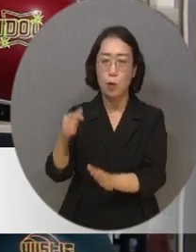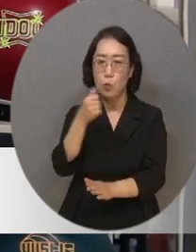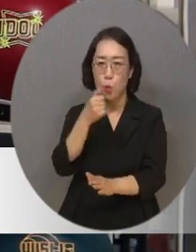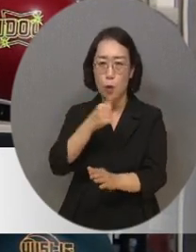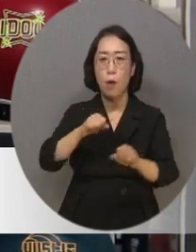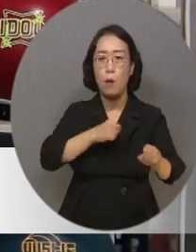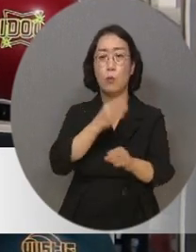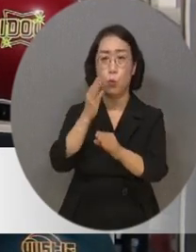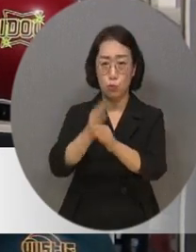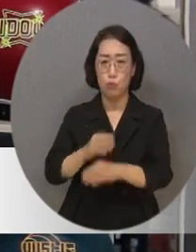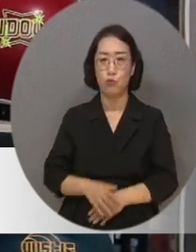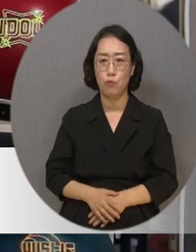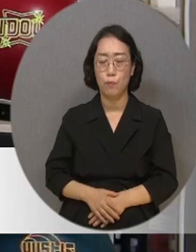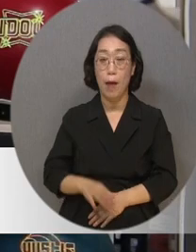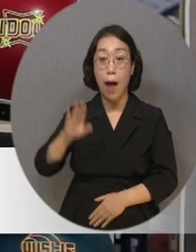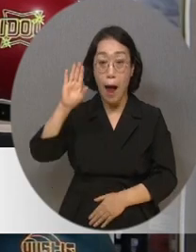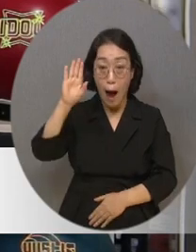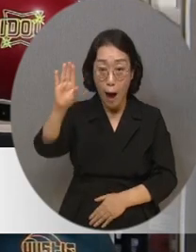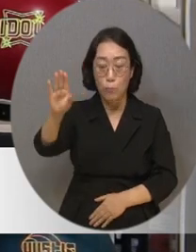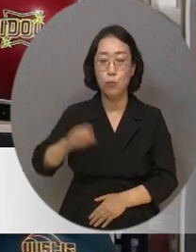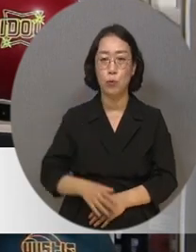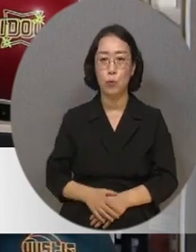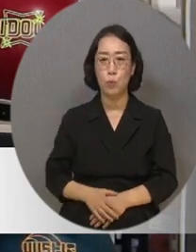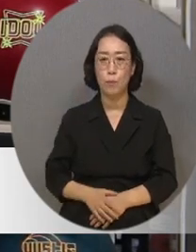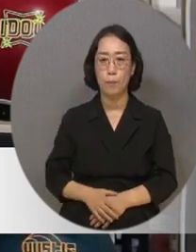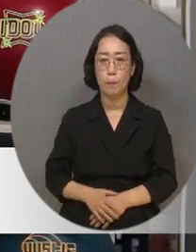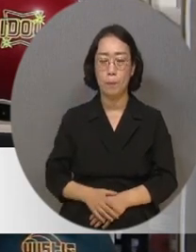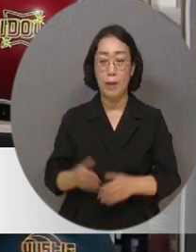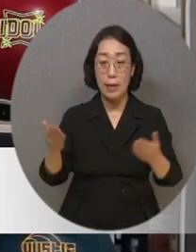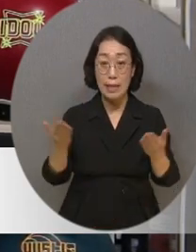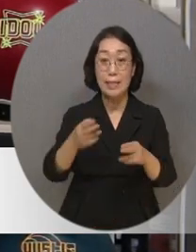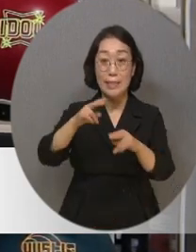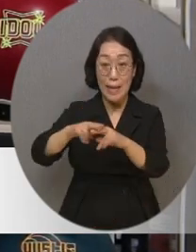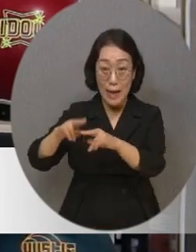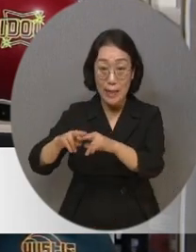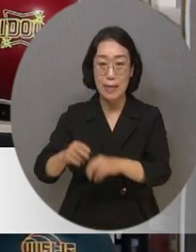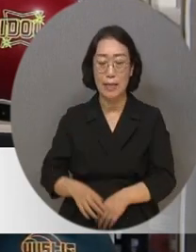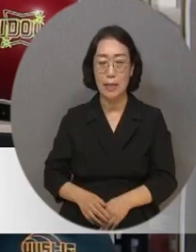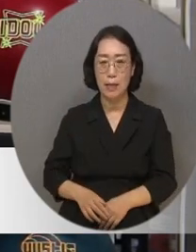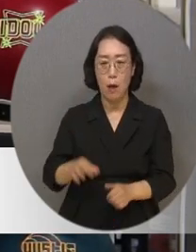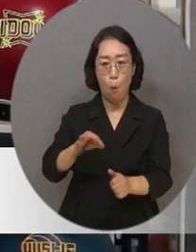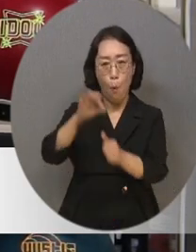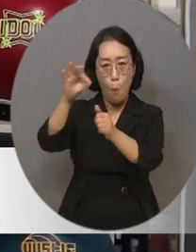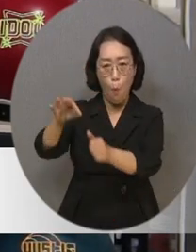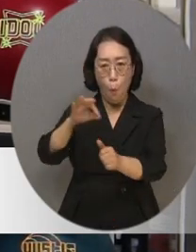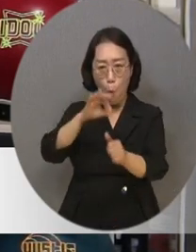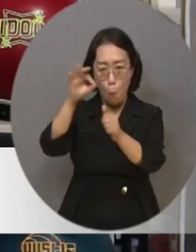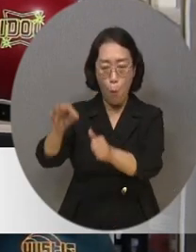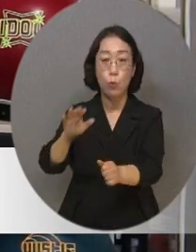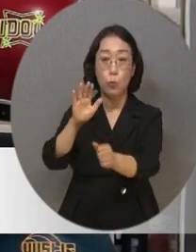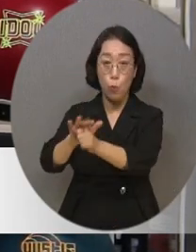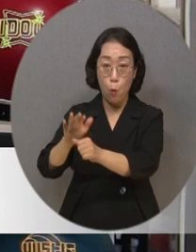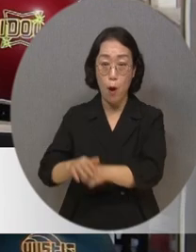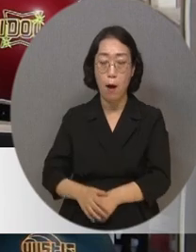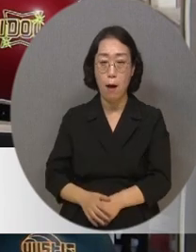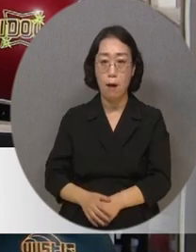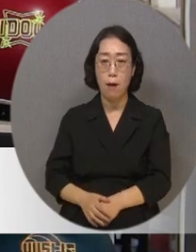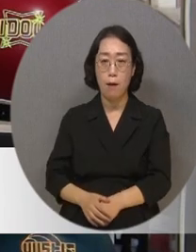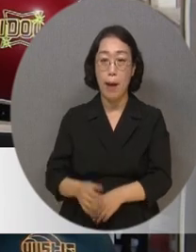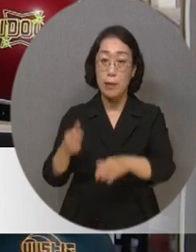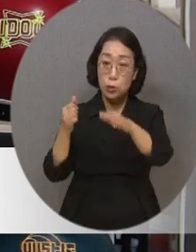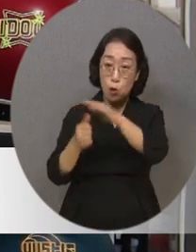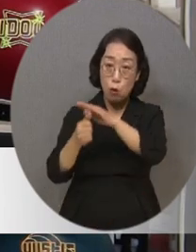있으며 앞으로도 취업 알선 창구 운영 등을 통해 보다 많은